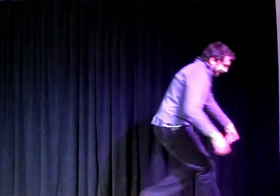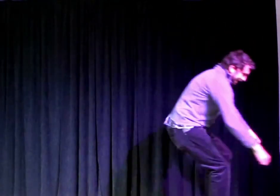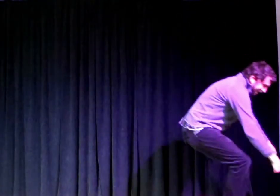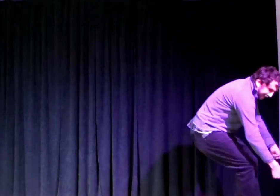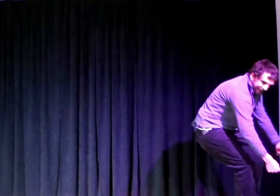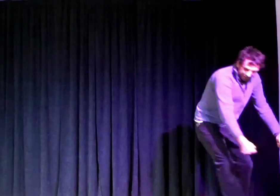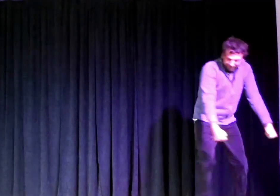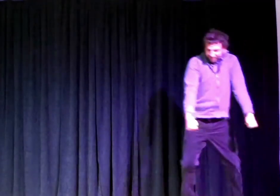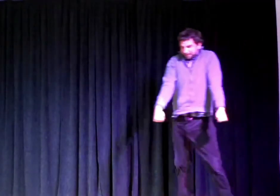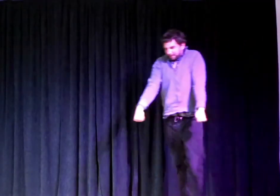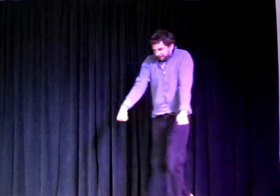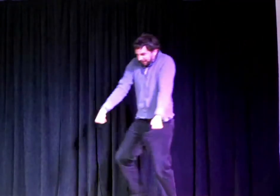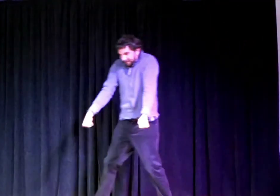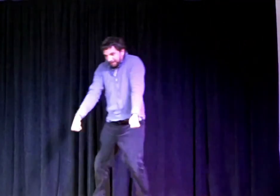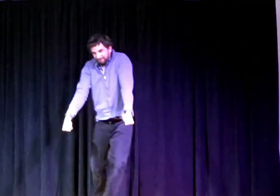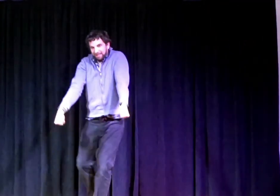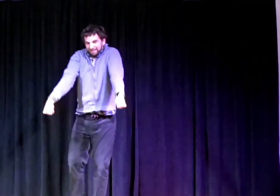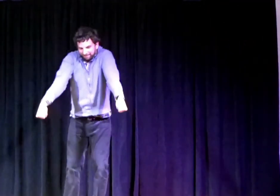Ja, so.